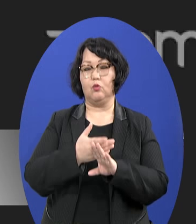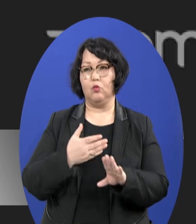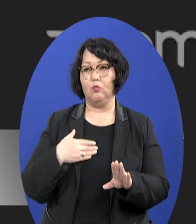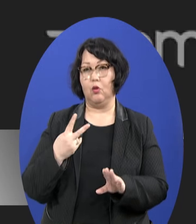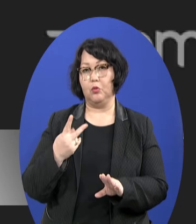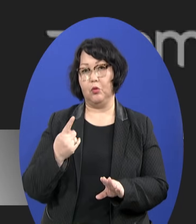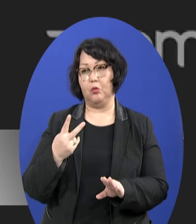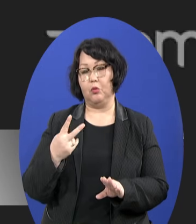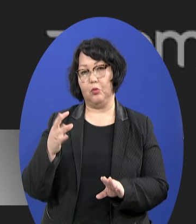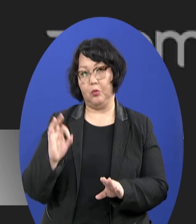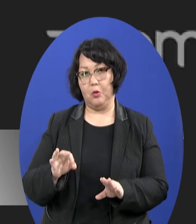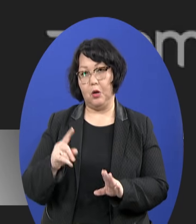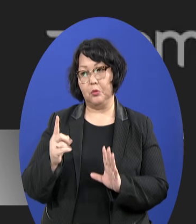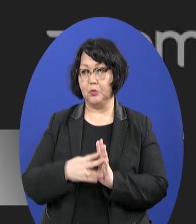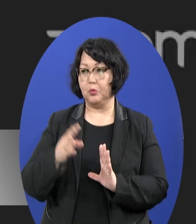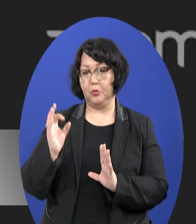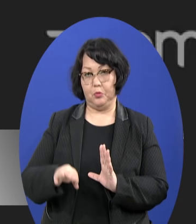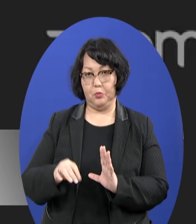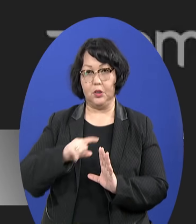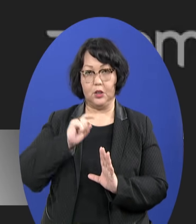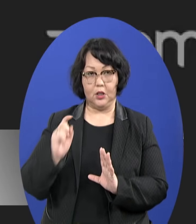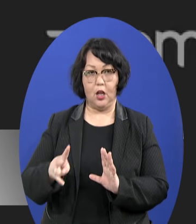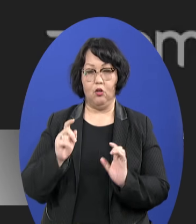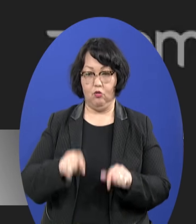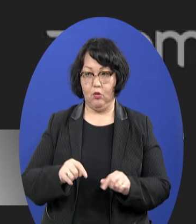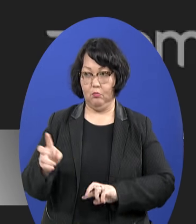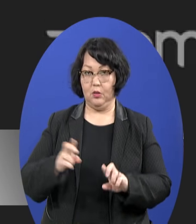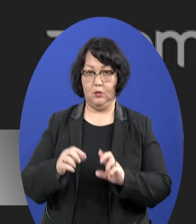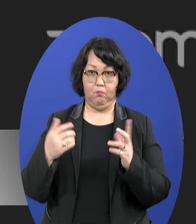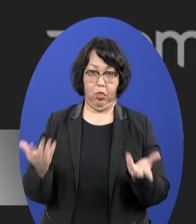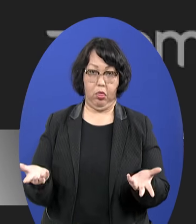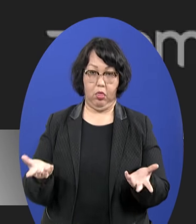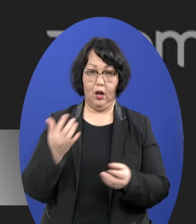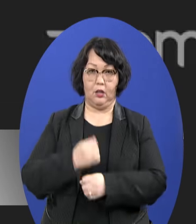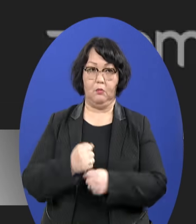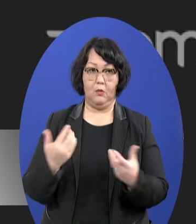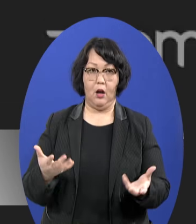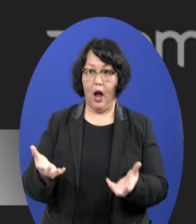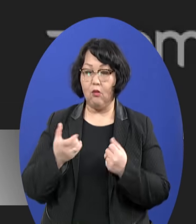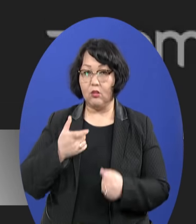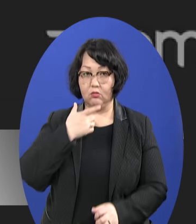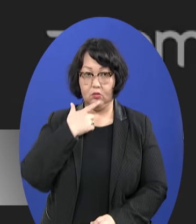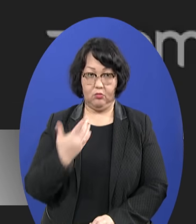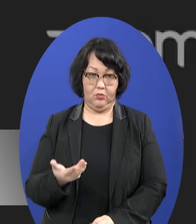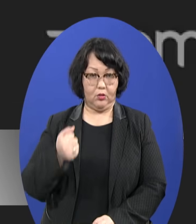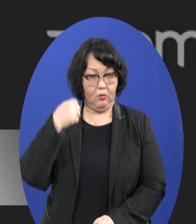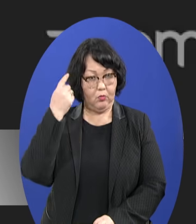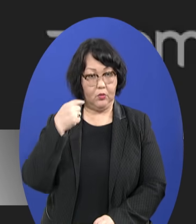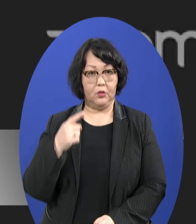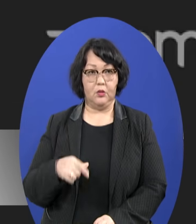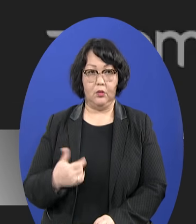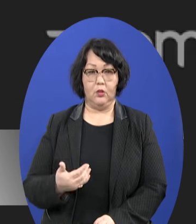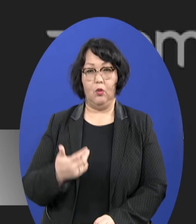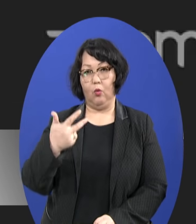20-21.2% юм уу 19% хүүтэй зээл гэдэг бол өнөөдөр бизнес нь байхгүй юу авахуд тиймээс. Тэ? Нэг юм